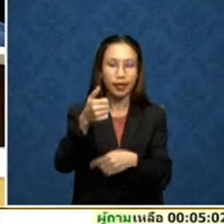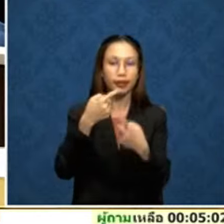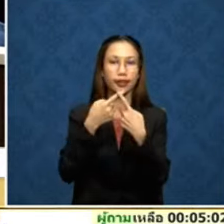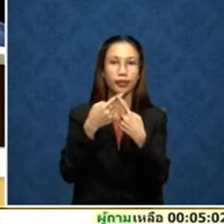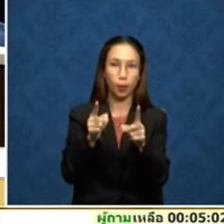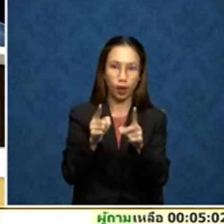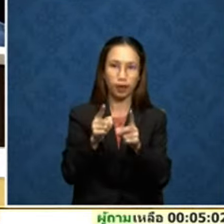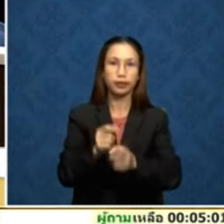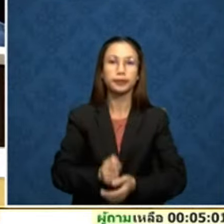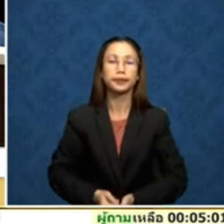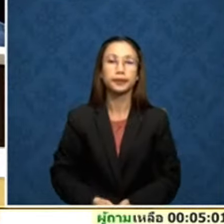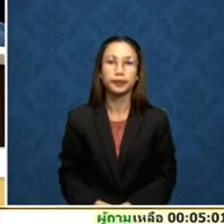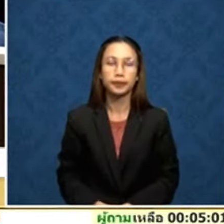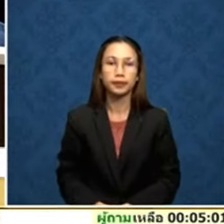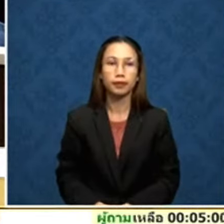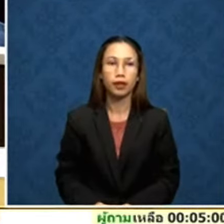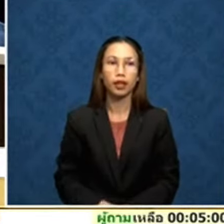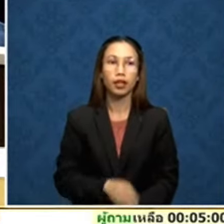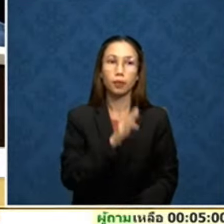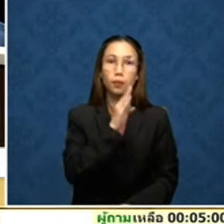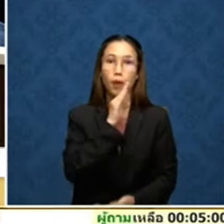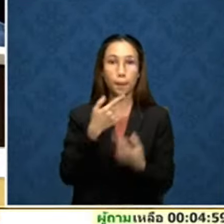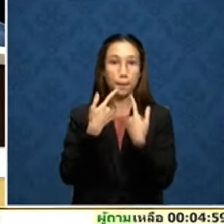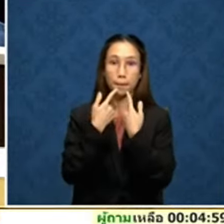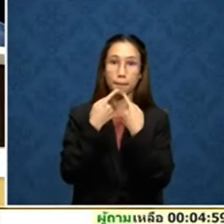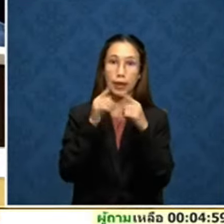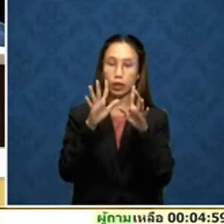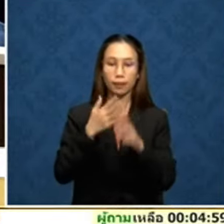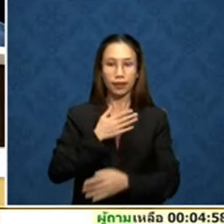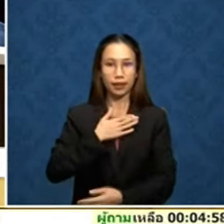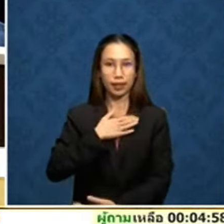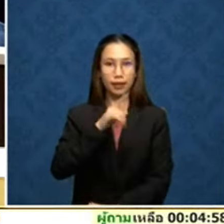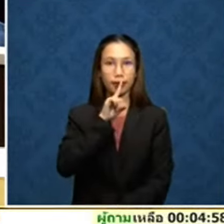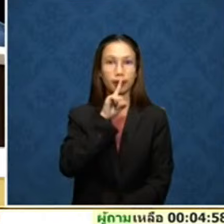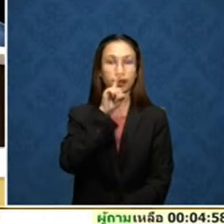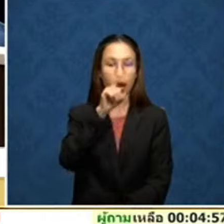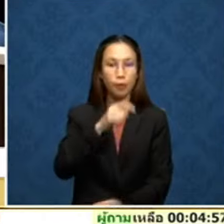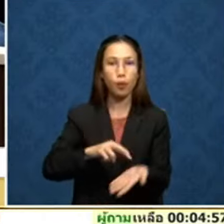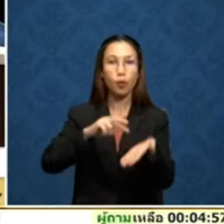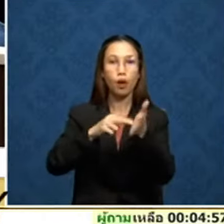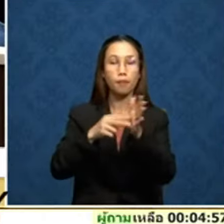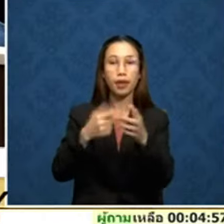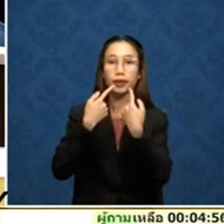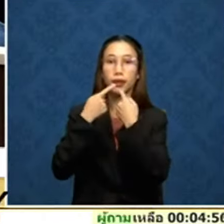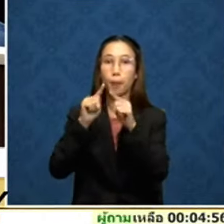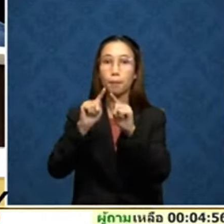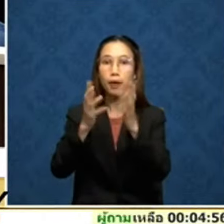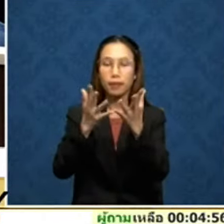ค่ะการไม่ได้ตอบคำถามที่ดิฉันถามก็เท่ากับเป็นการยืนยันว่า